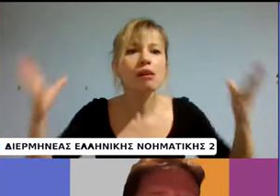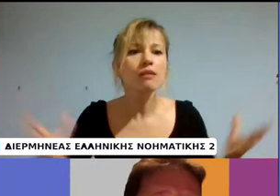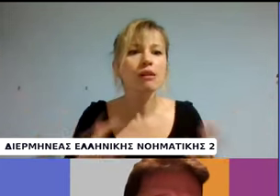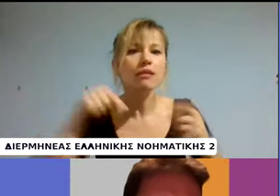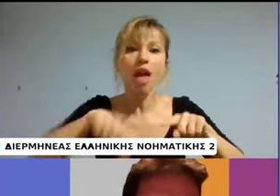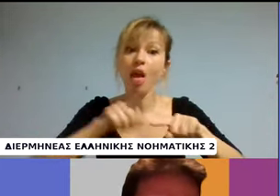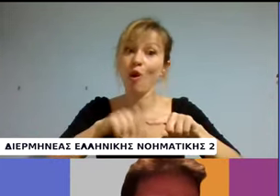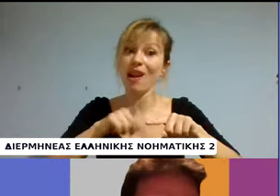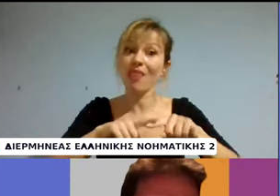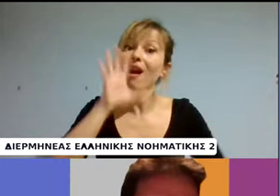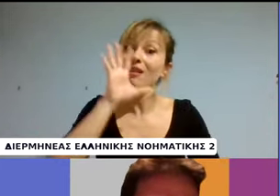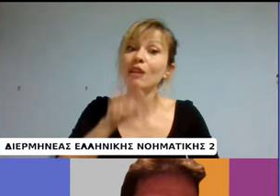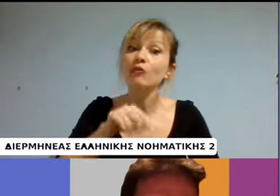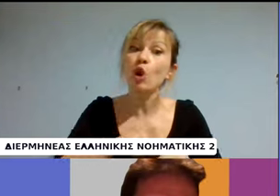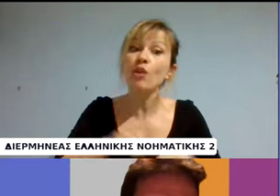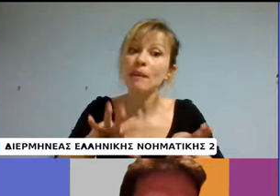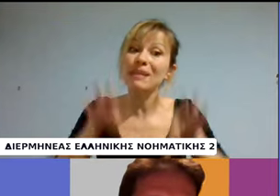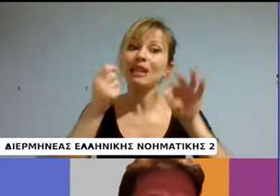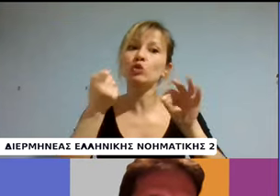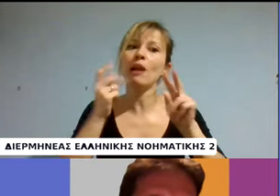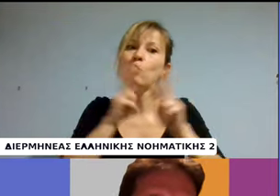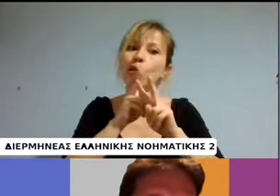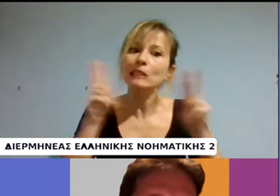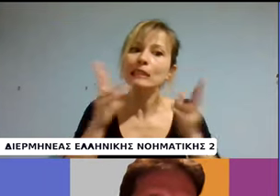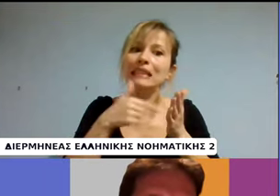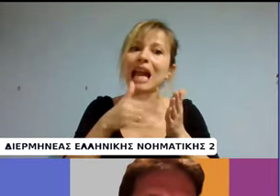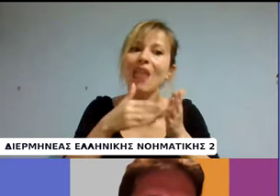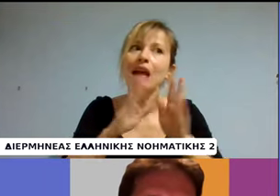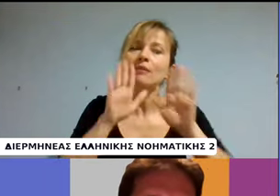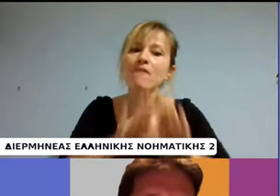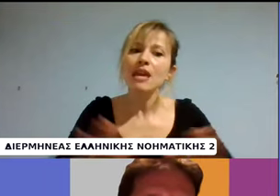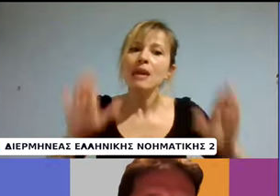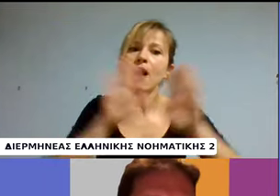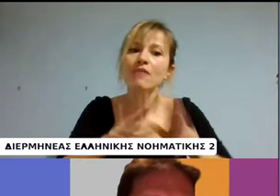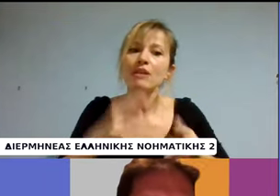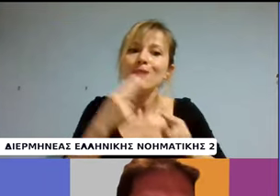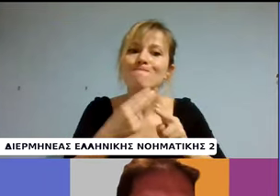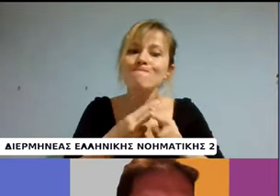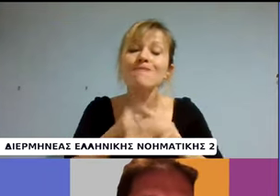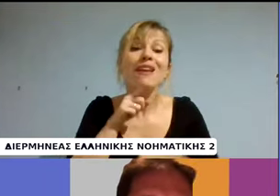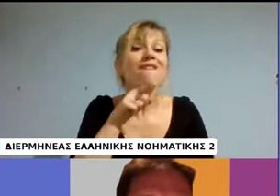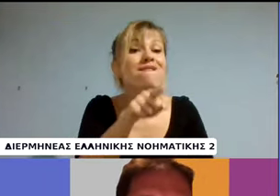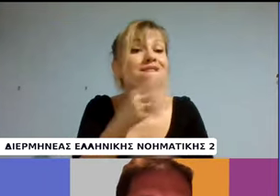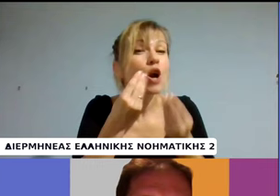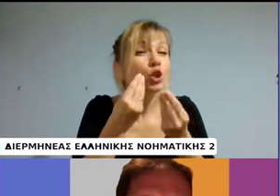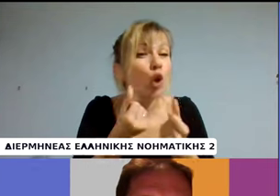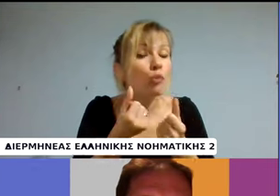ίσως να ξεκινήσουμε από εκεί. Και νομίζω ότι κινήσεις τέτοιου είδους